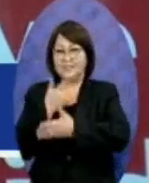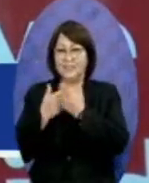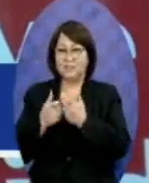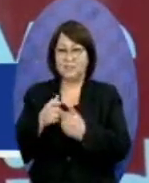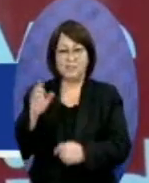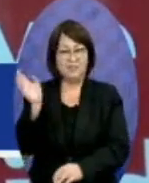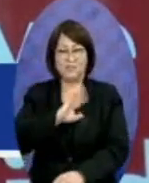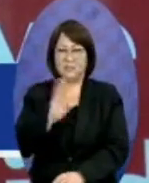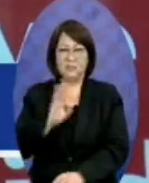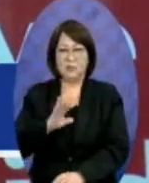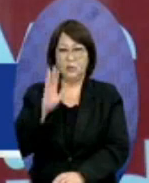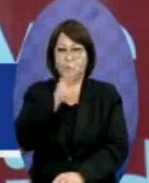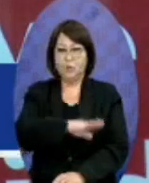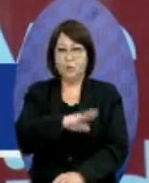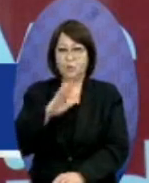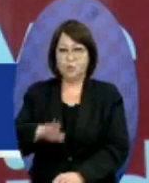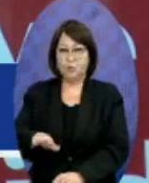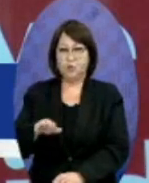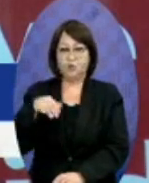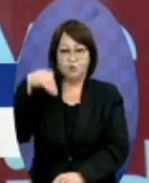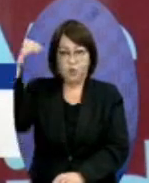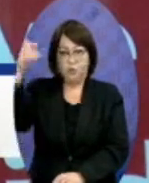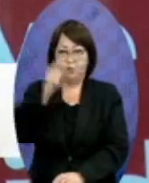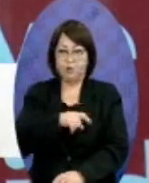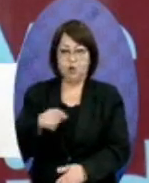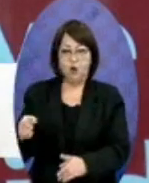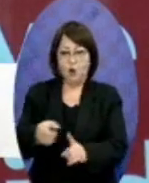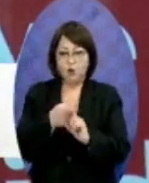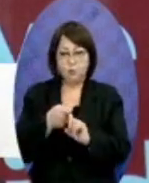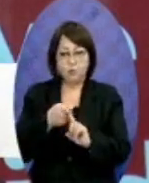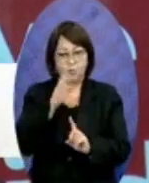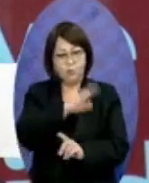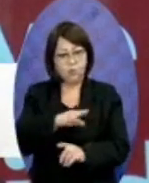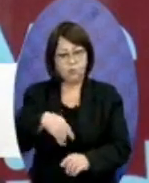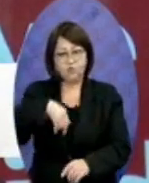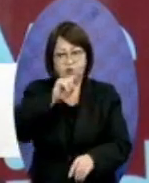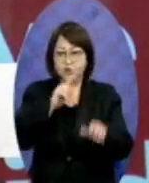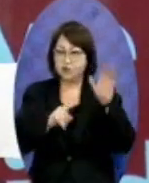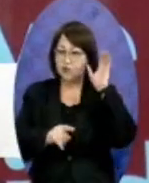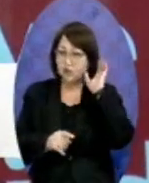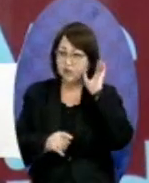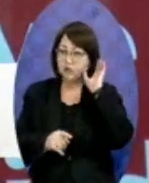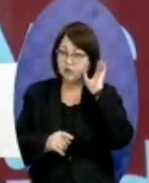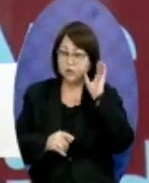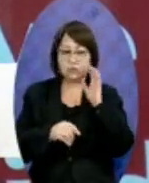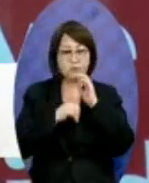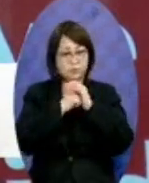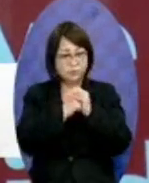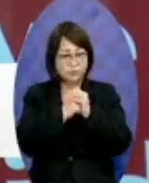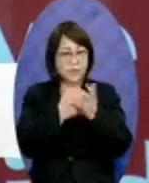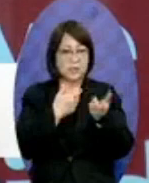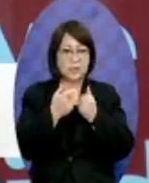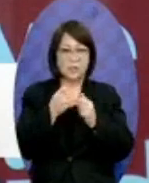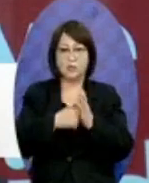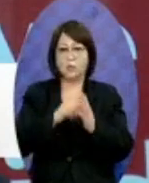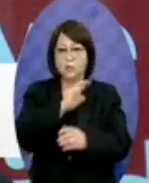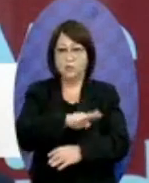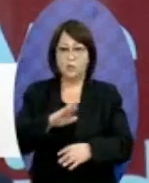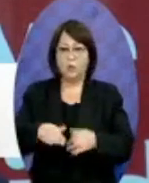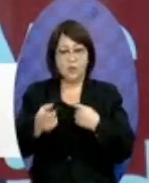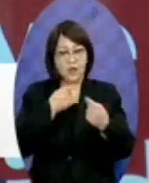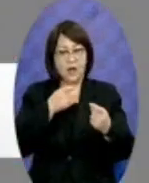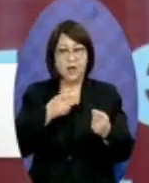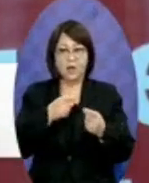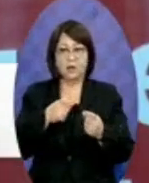мартаач тий хүүхдүүдтэй өөртөө холбоотой юм асуудал хүүхдүүдийн дуу хоолойг сонсч өгөөсэй хүүхдүүдийн дагаж мөрдөх дүрм юм бол хүүхдүүдтэй ярилцж байгаа тэр